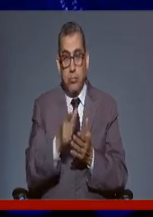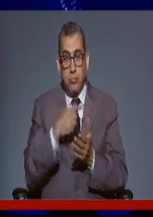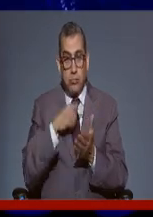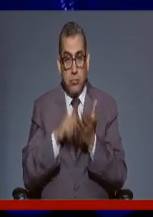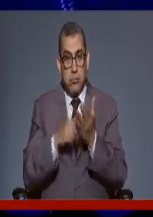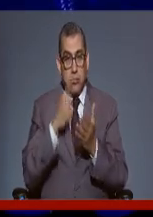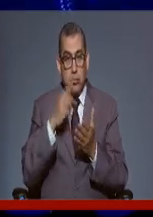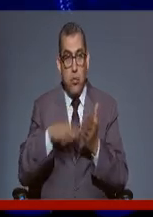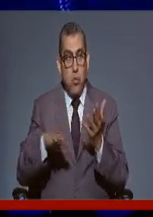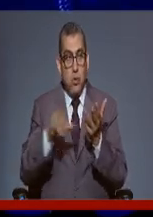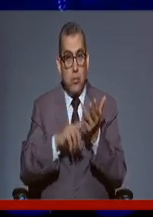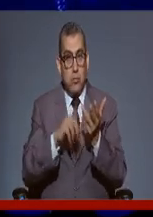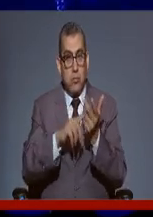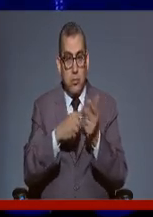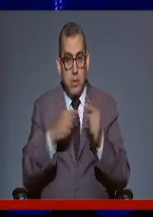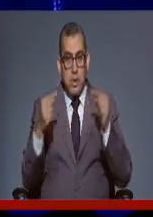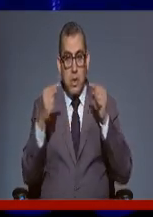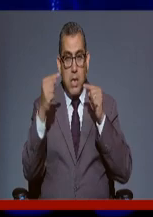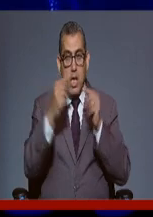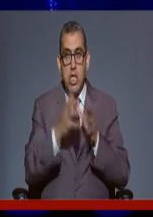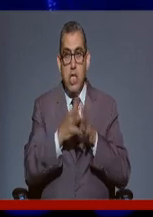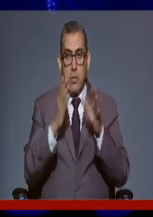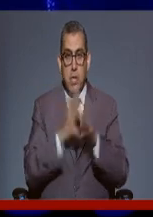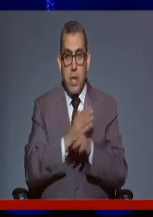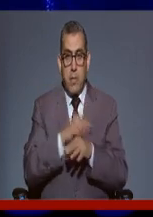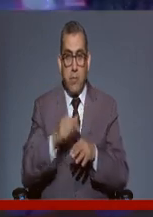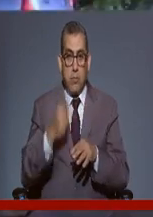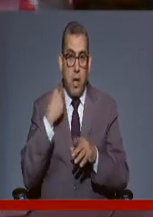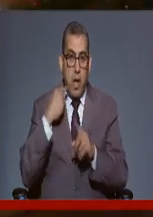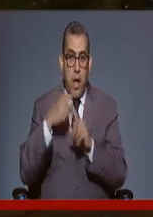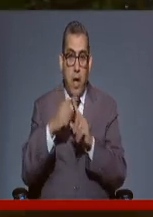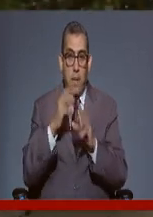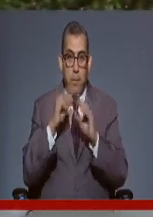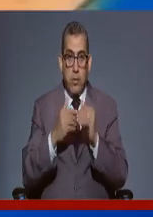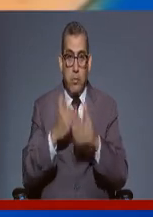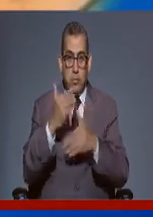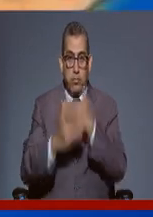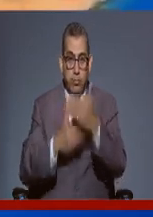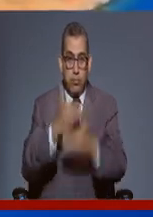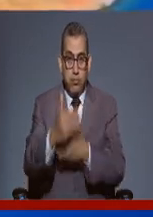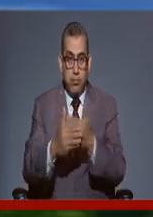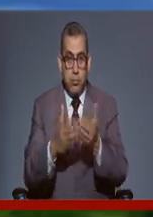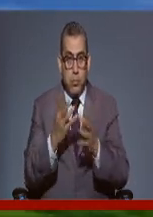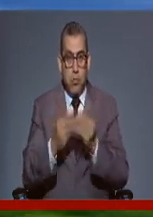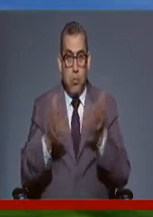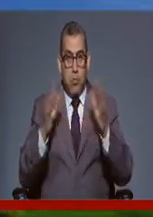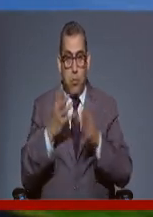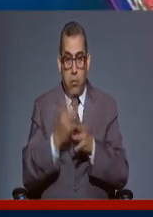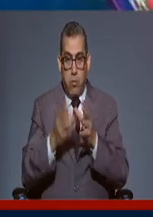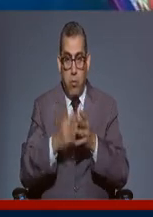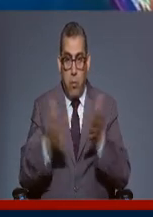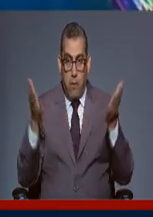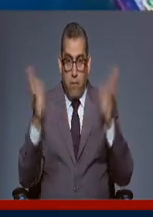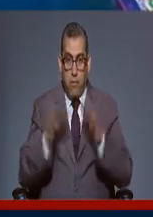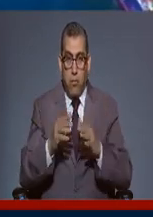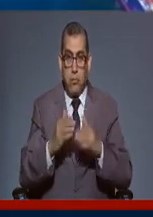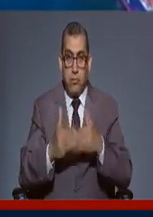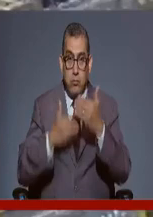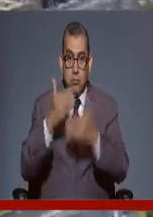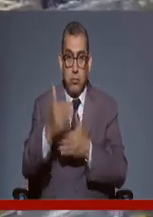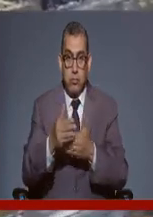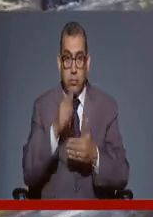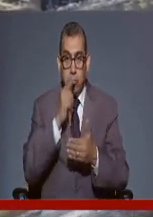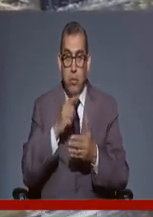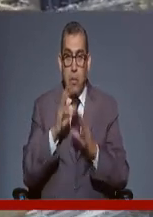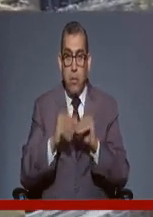الاحتياجات دي بيقابلها تحديات كبيره لان معدل النمو السكاني متسارع جدا وفي المقابل معدل النمو في الدخل